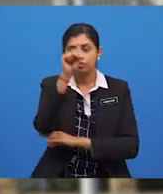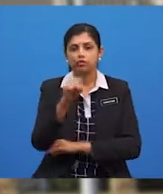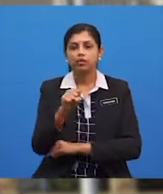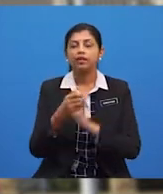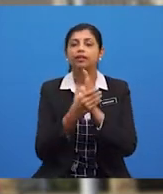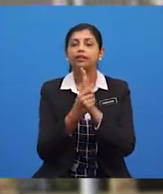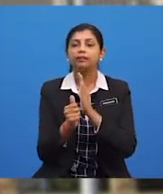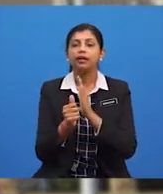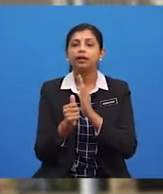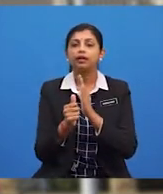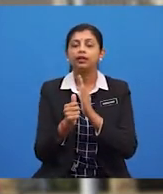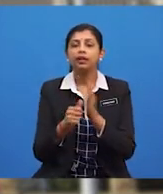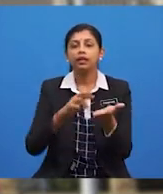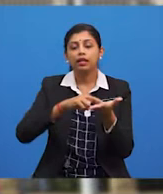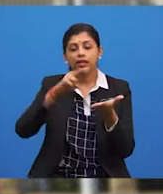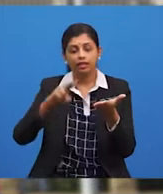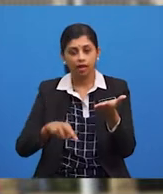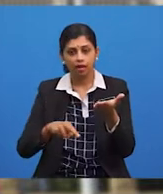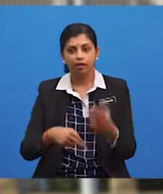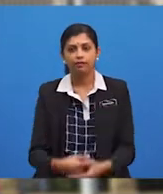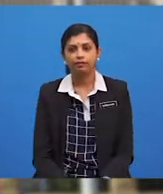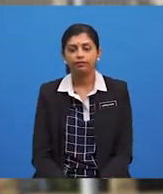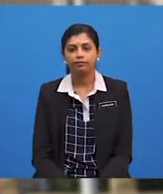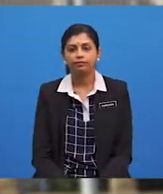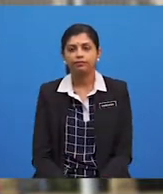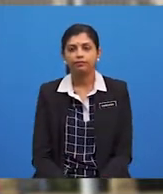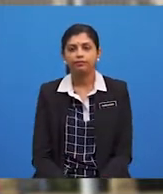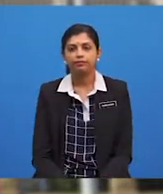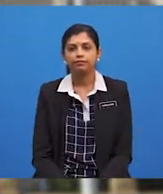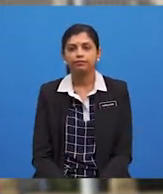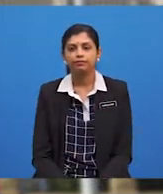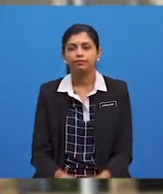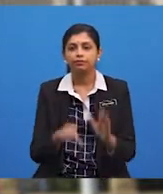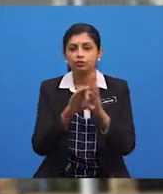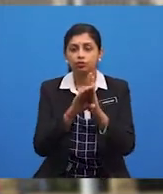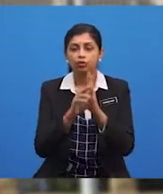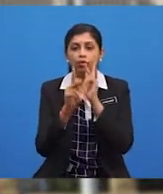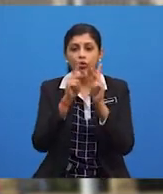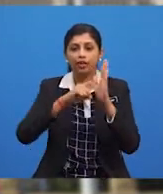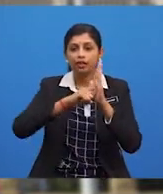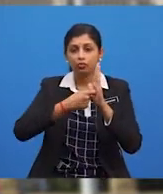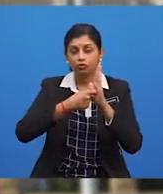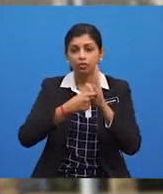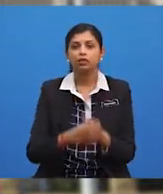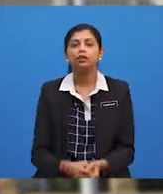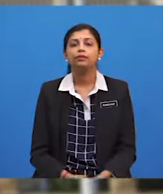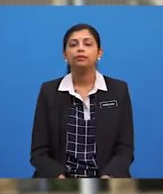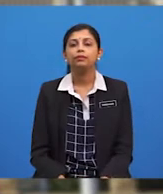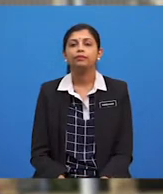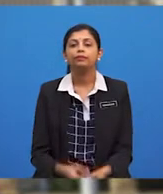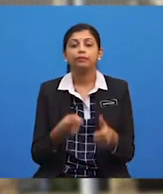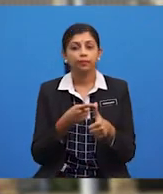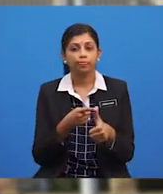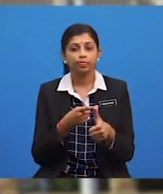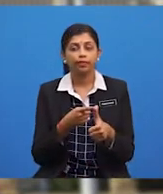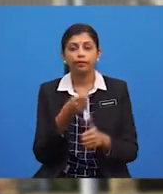rendah atau lower order thinking skills atau LOTS. Contoh kata kunci untuk soalan jenis ini ialah